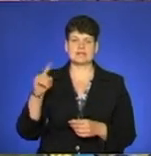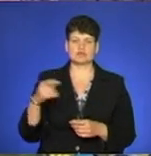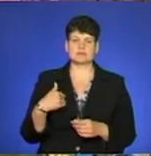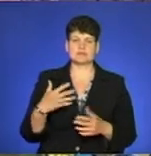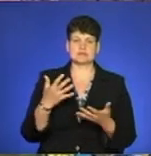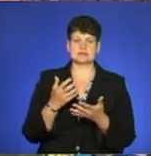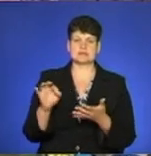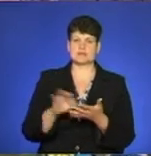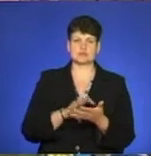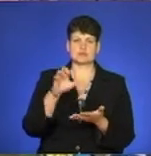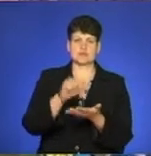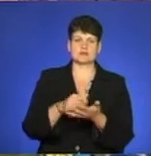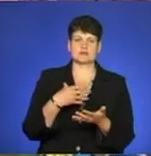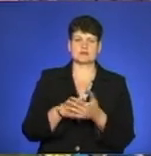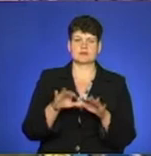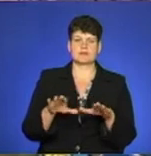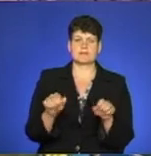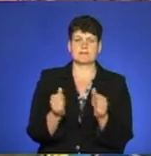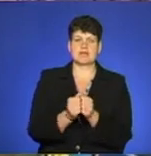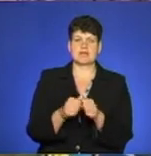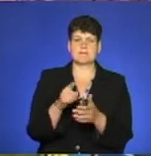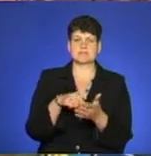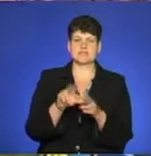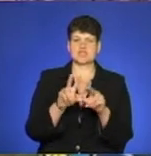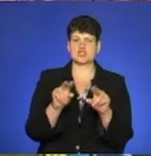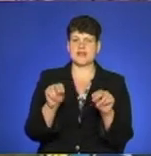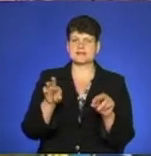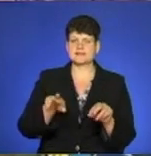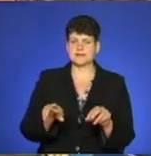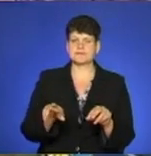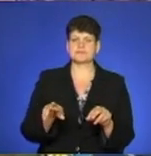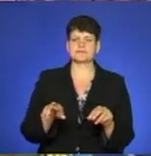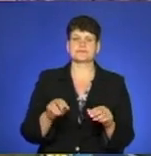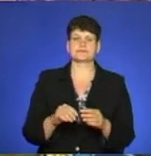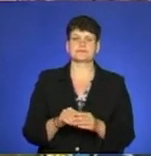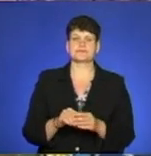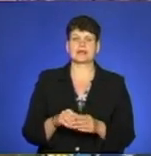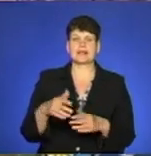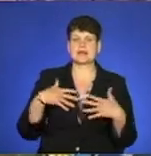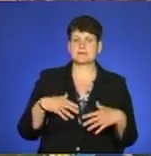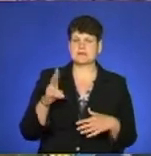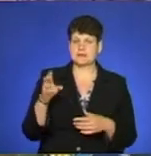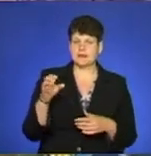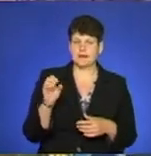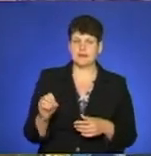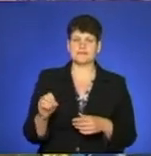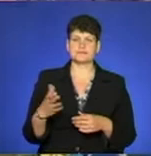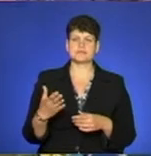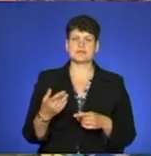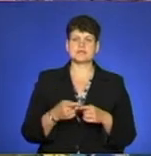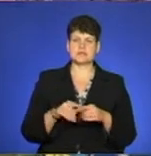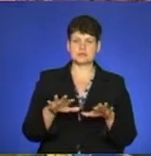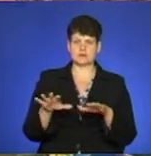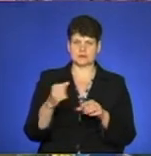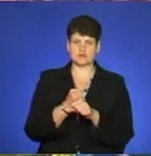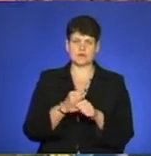свої позиції біля міста Щастя, Трьохізбйонка, Кримське. І оце з цих позицій ми працювали